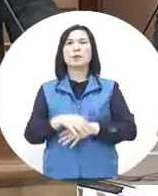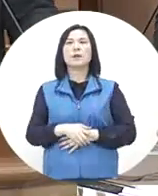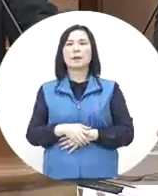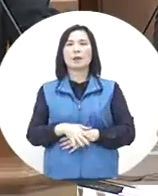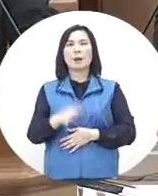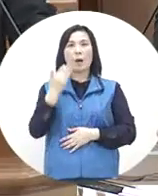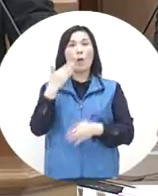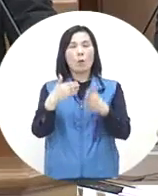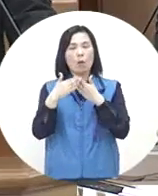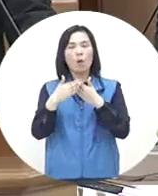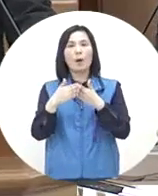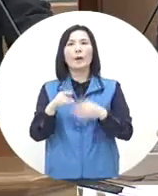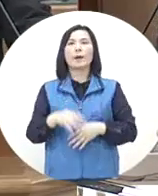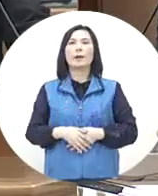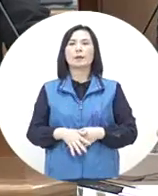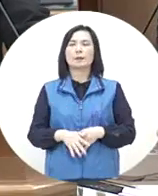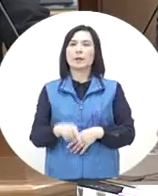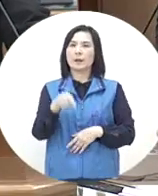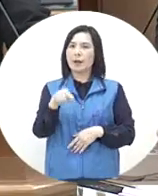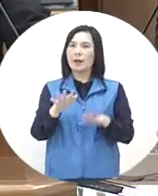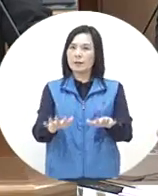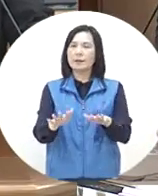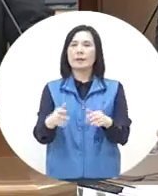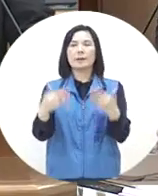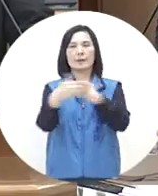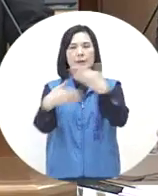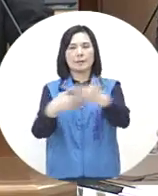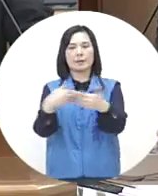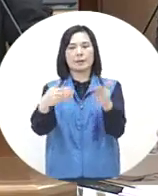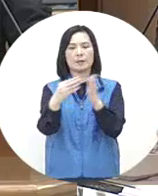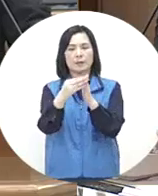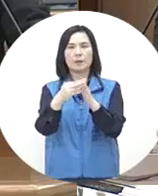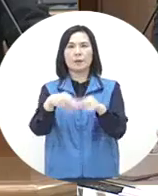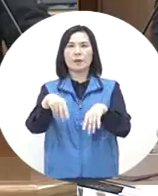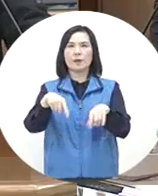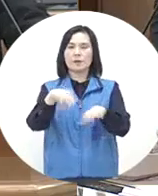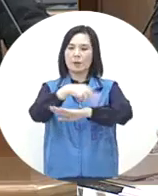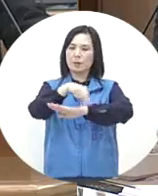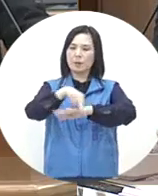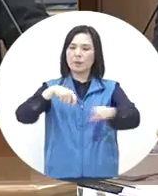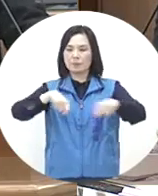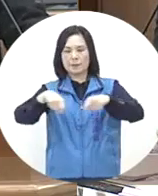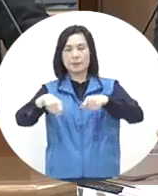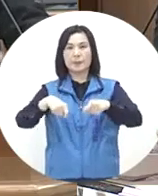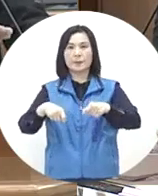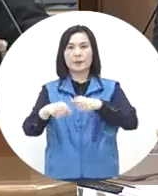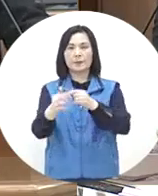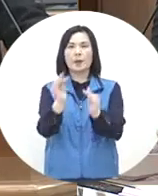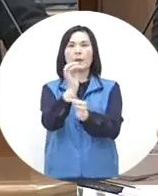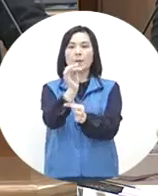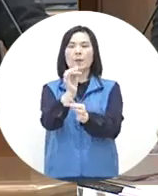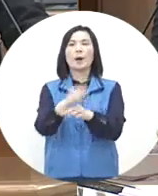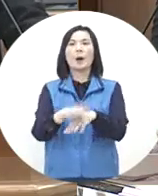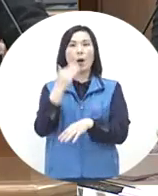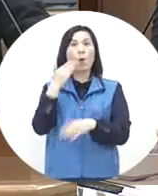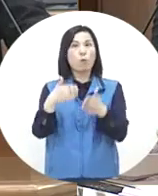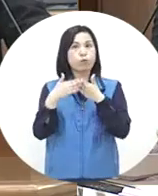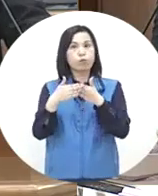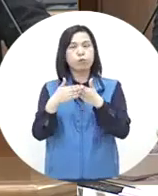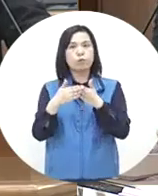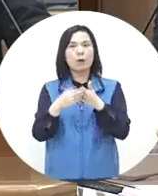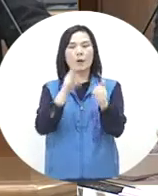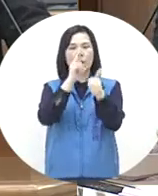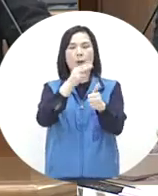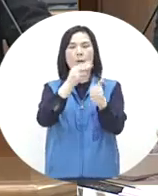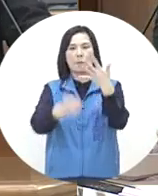哈。那目前交通局先把它规划做好，如果有需要， 我一定还会有高层的，不一定要副市长，有高层